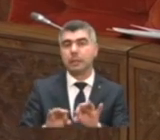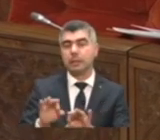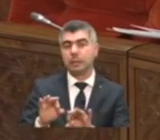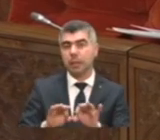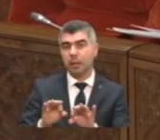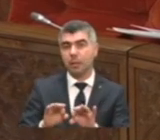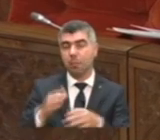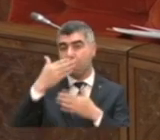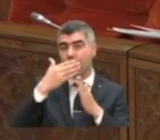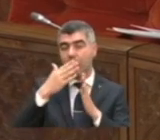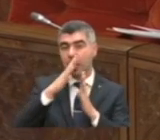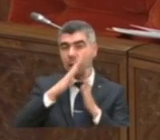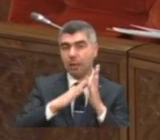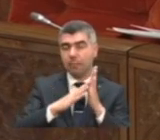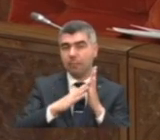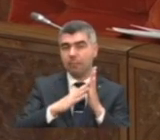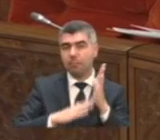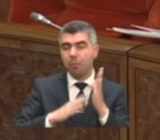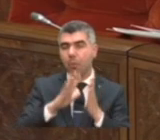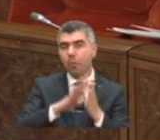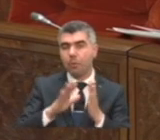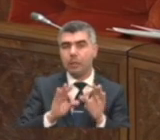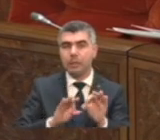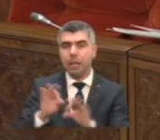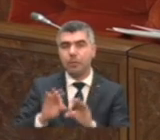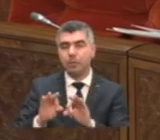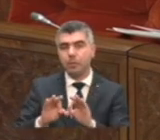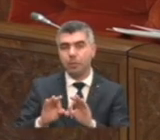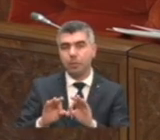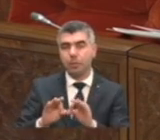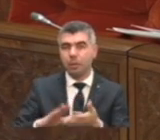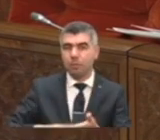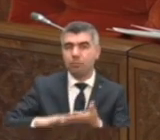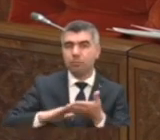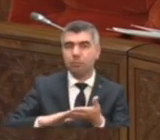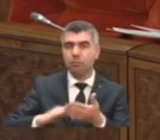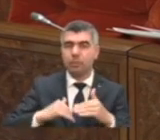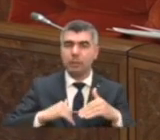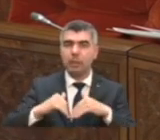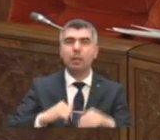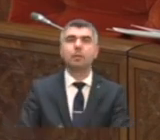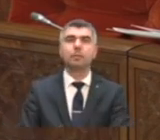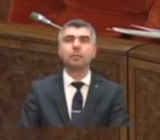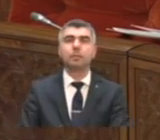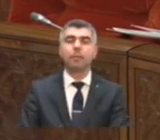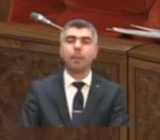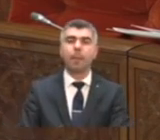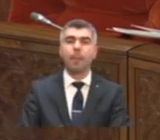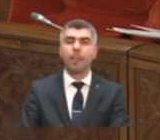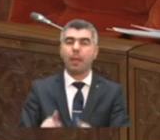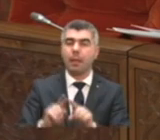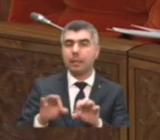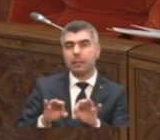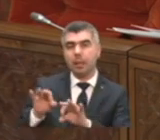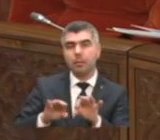المغرب بلادنا عنده استراتيجية وطنية طموحة للتنافسية اللوجستيكية، وهذه الاستراتيجية قامت في